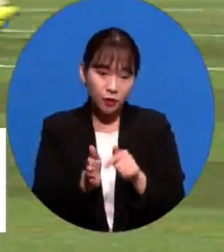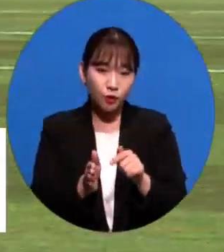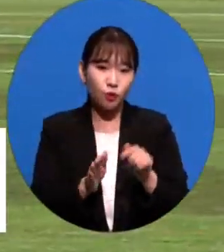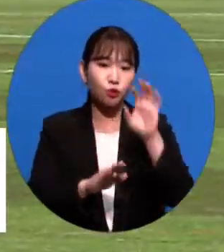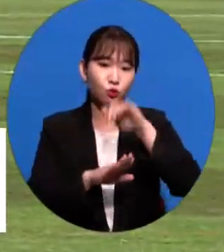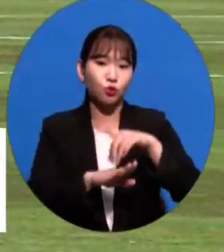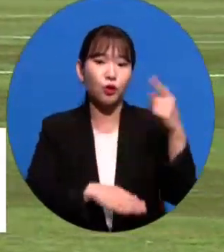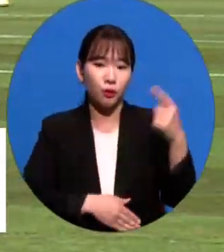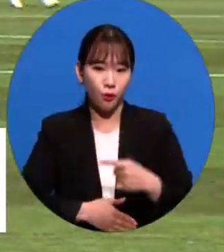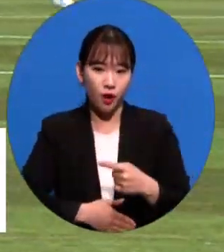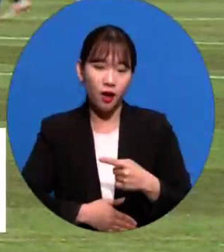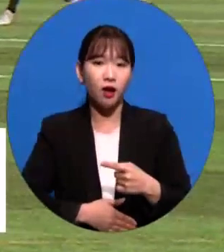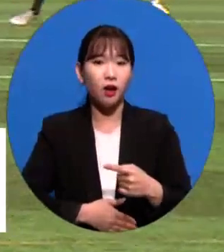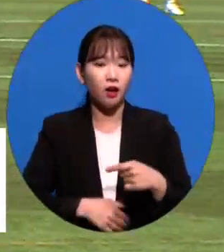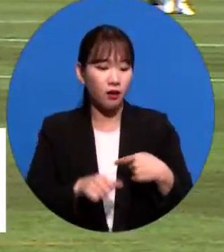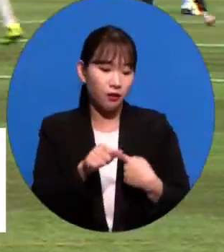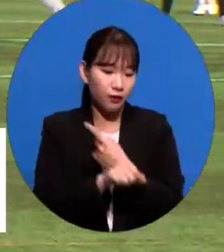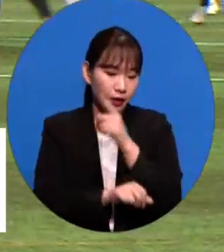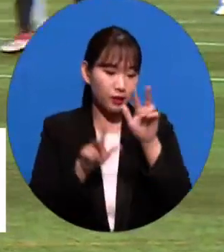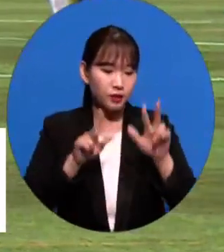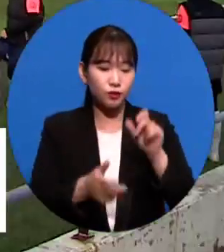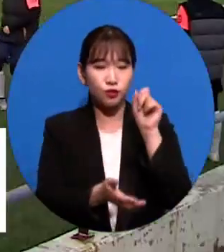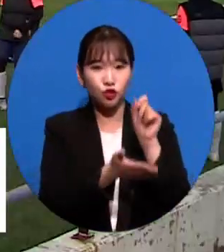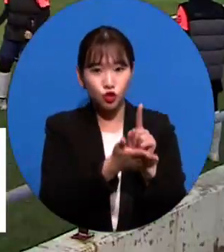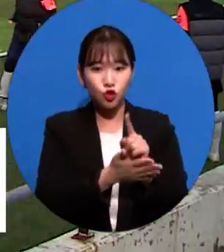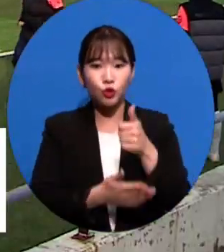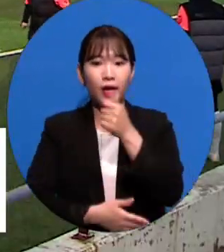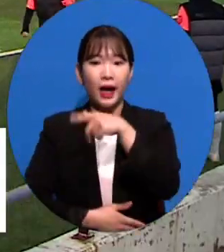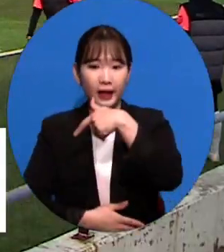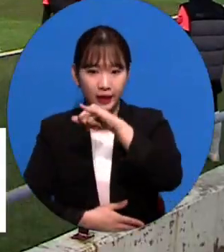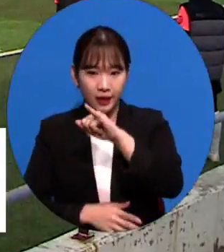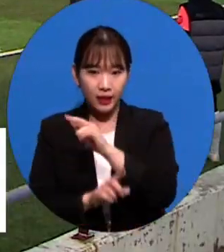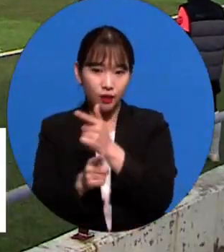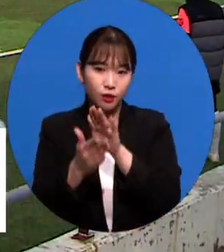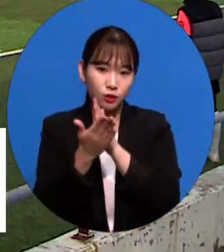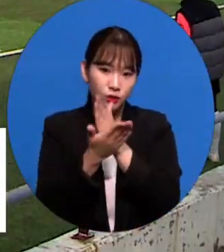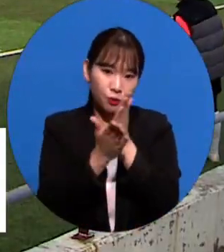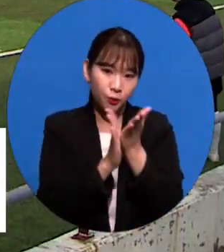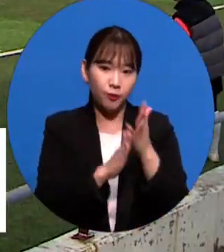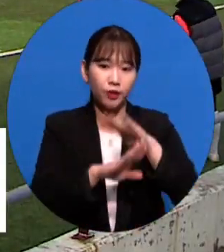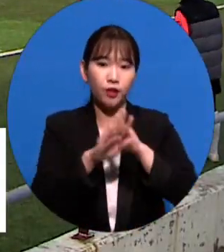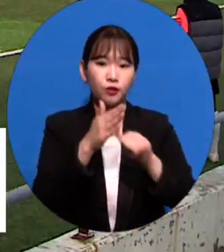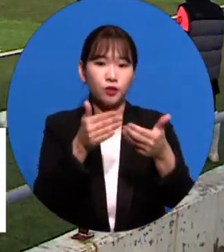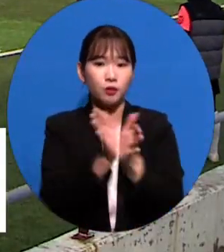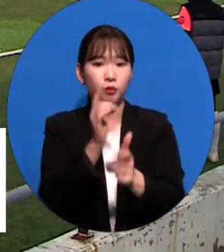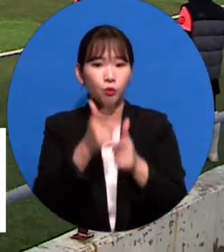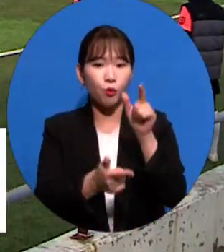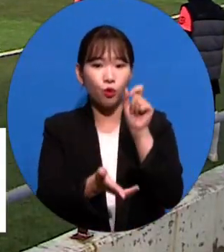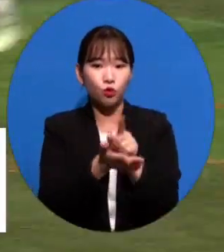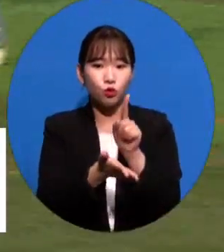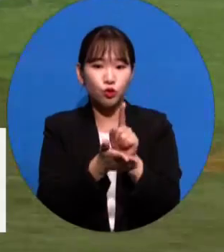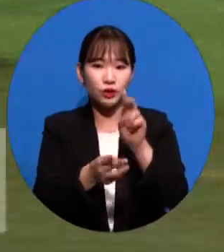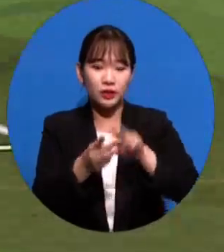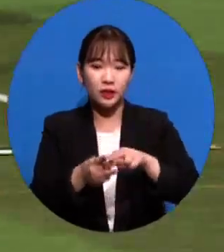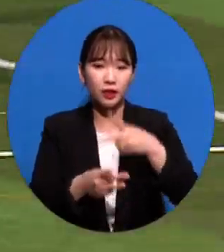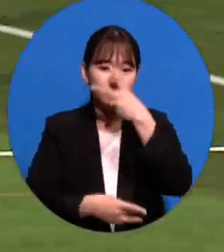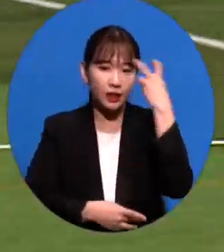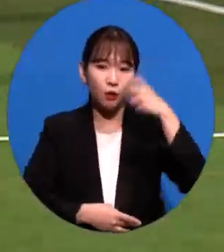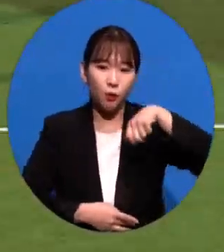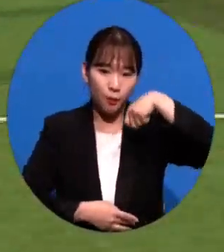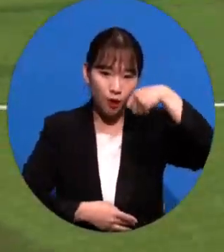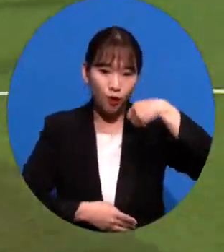있습니다. 이 밖에도 현재 축구와 하키 등 다양한 종목 선수단이 목포국제축구센터에서 숙식을